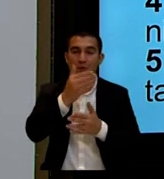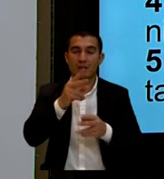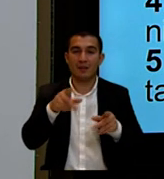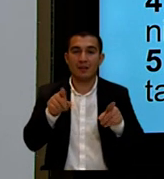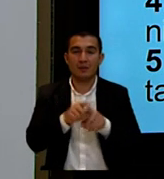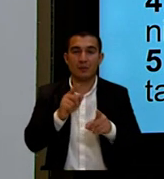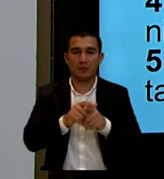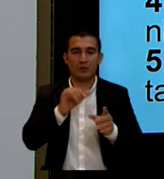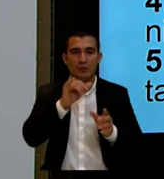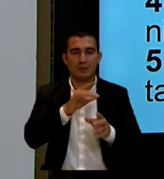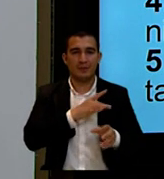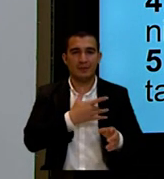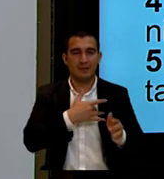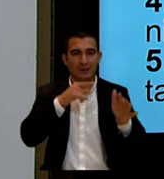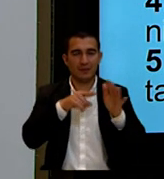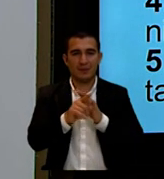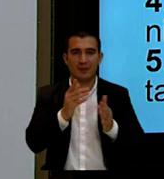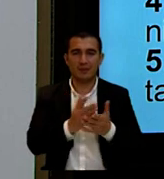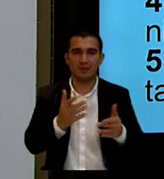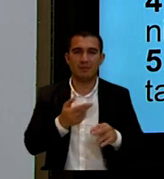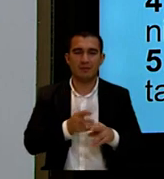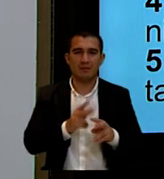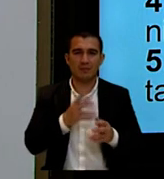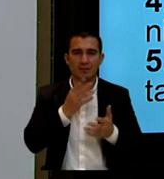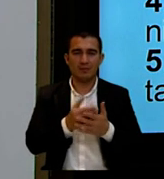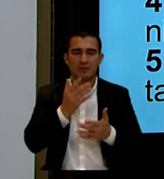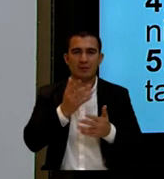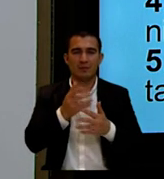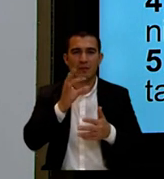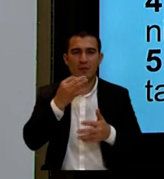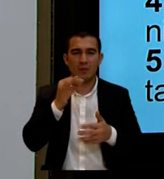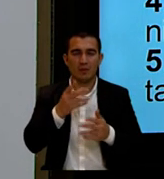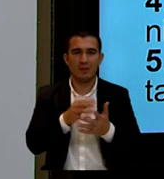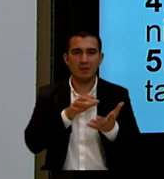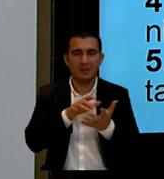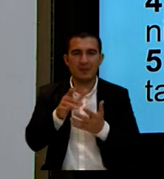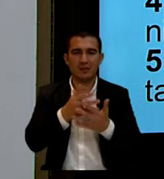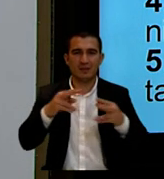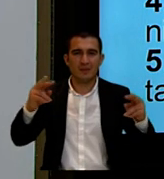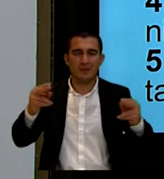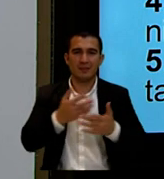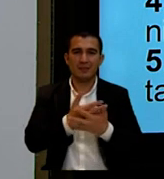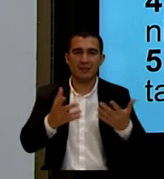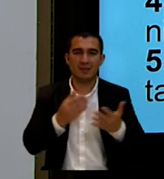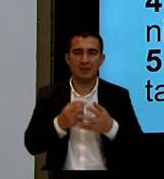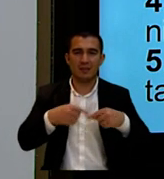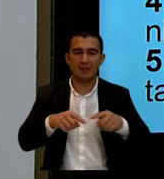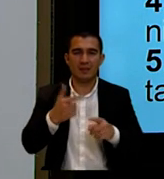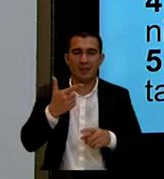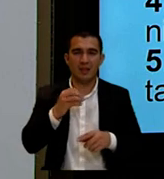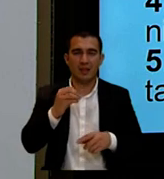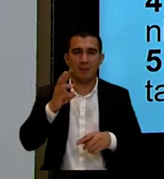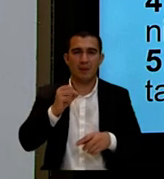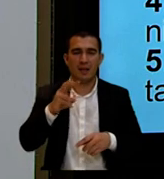Juda ham to'g'ri javob yozibsiz. Bo'g'im oyoqlilarda qon tana suyuqligi bilan aralashib, gemolimfani